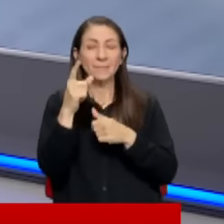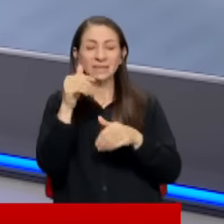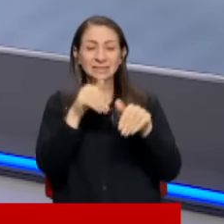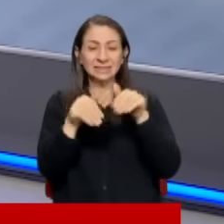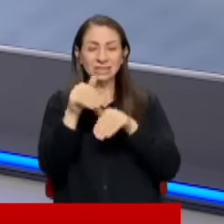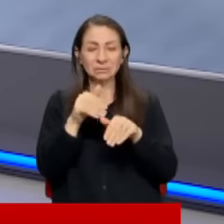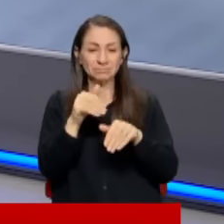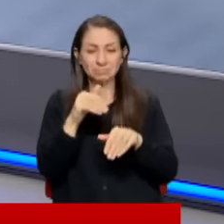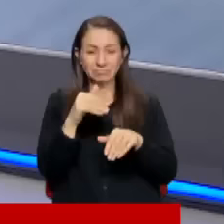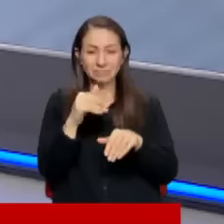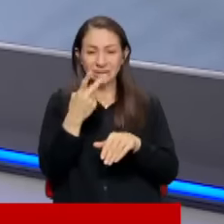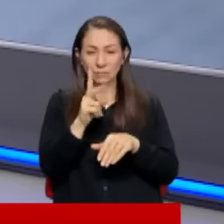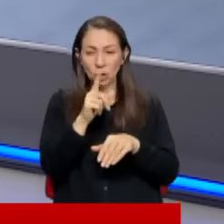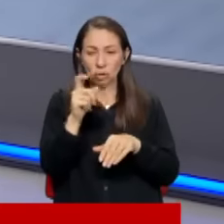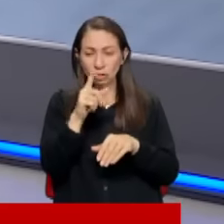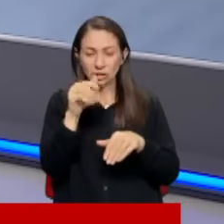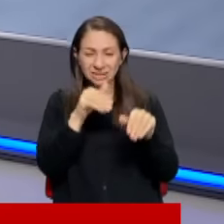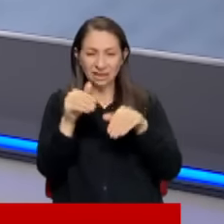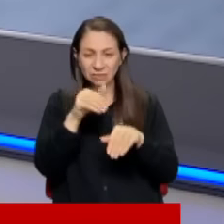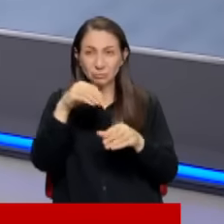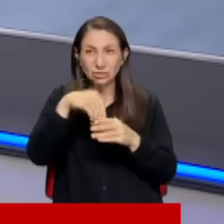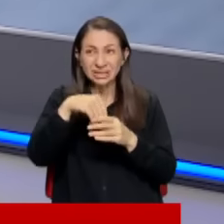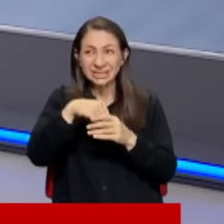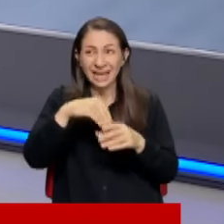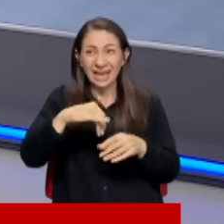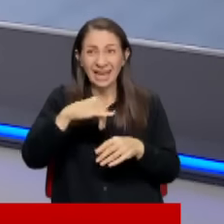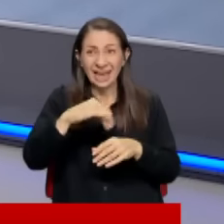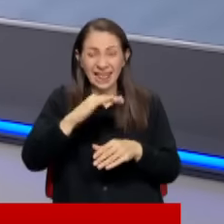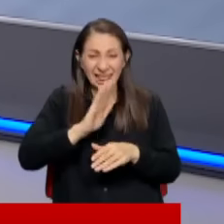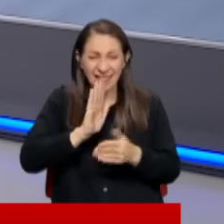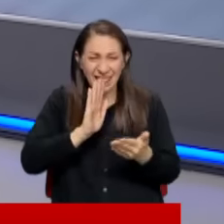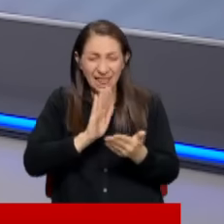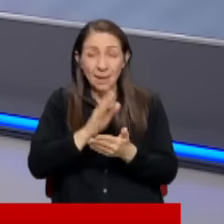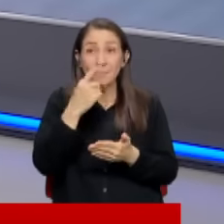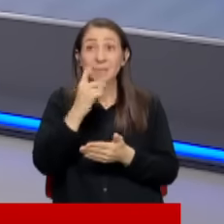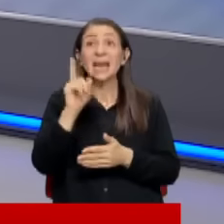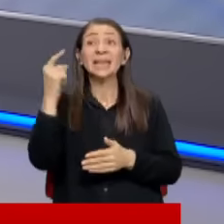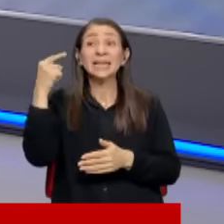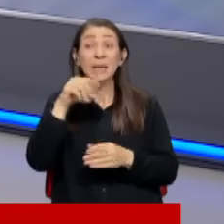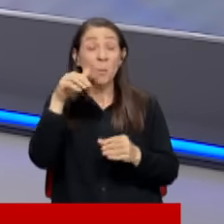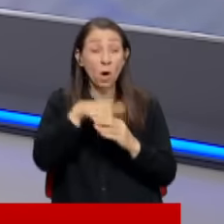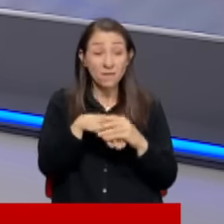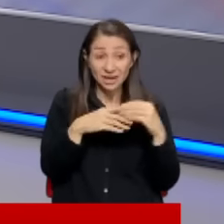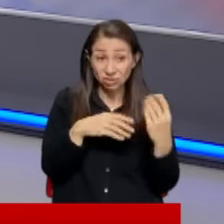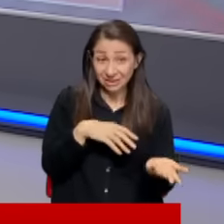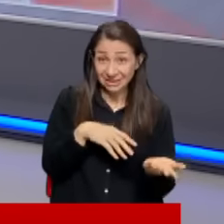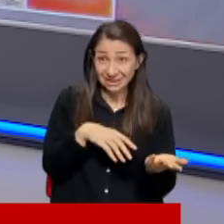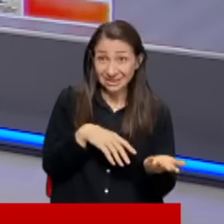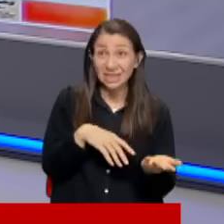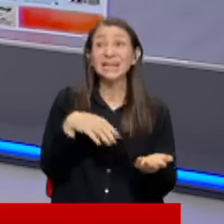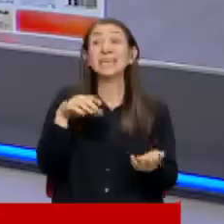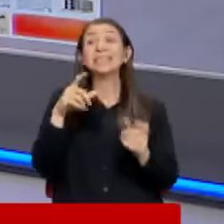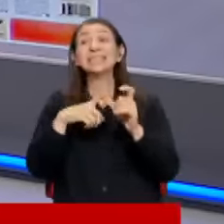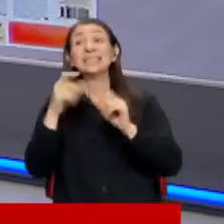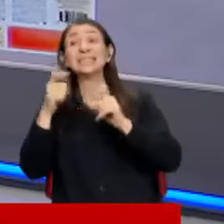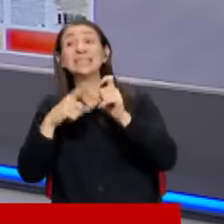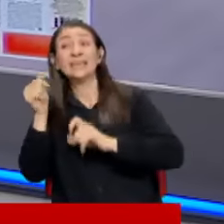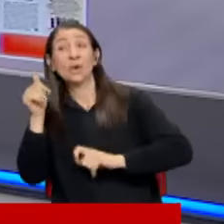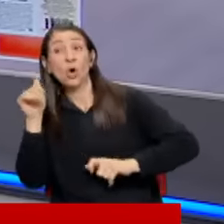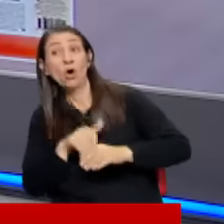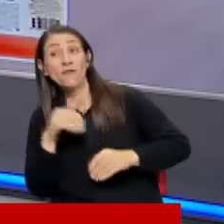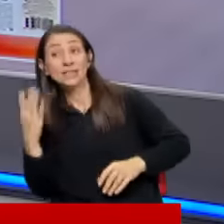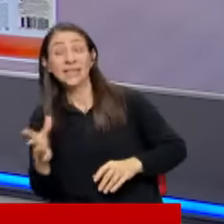seçimin arifesinde, 2019 seçimlerinin arifesinde Binali Yıldırım'a mı oy vereceksiniz, Sisi'ye mi oy